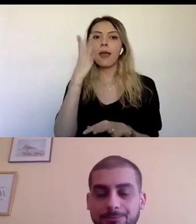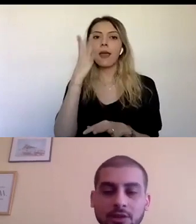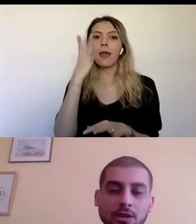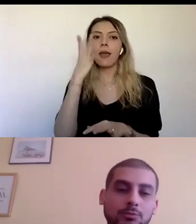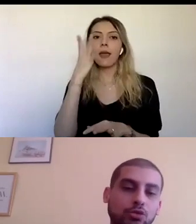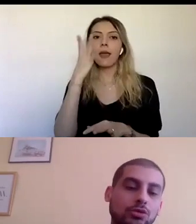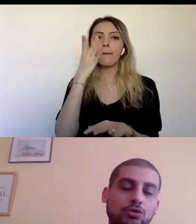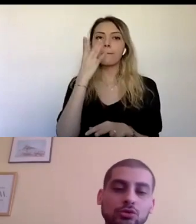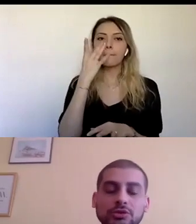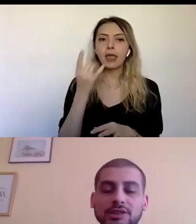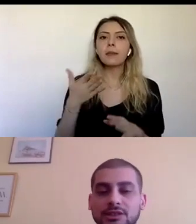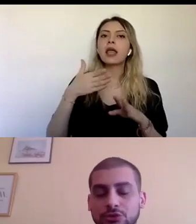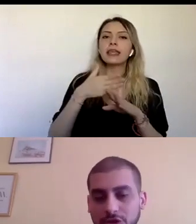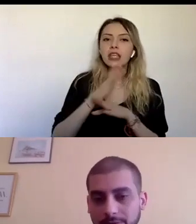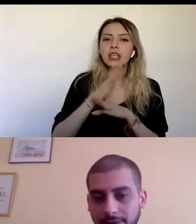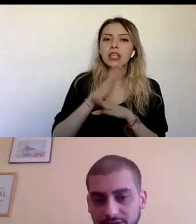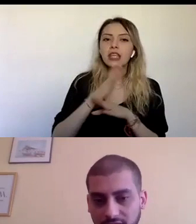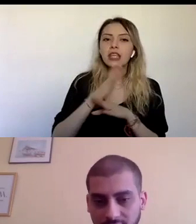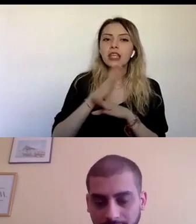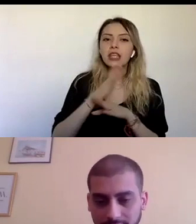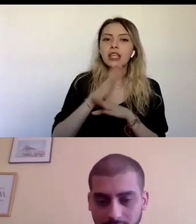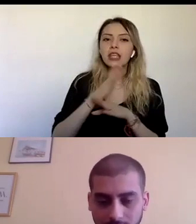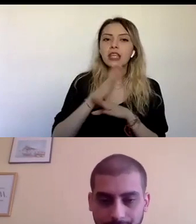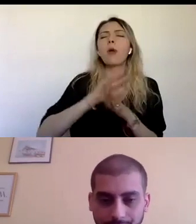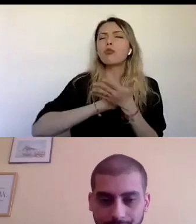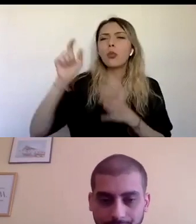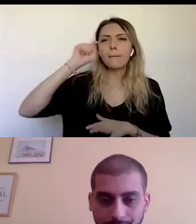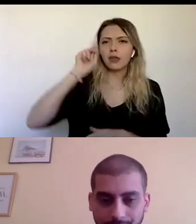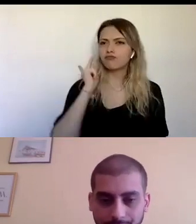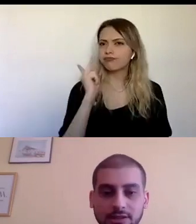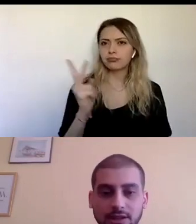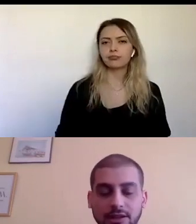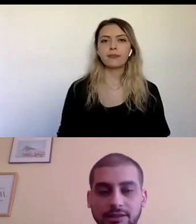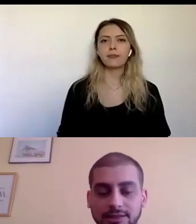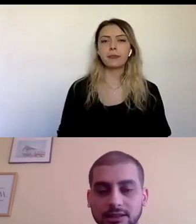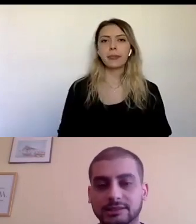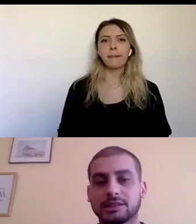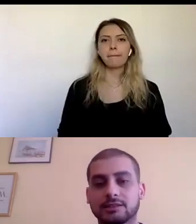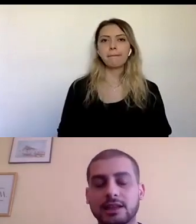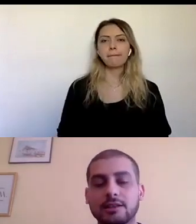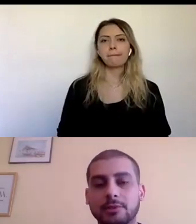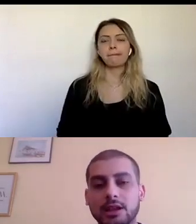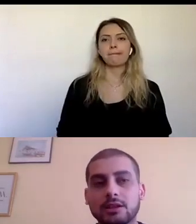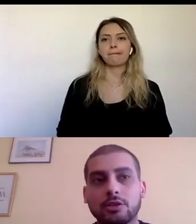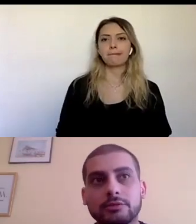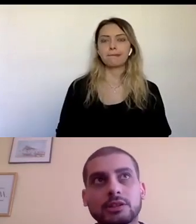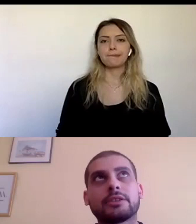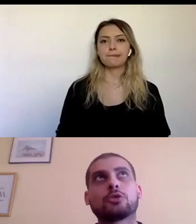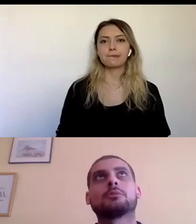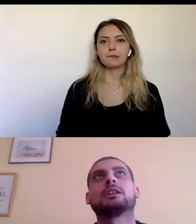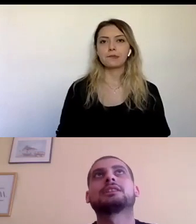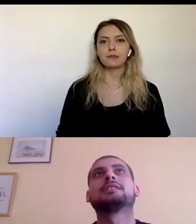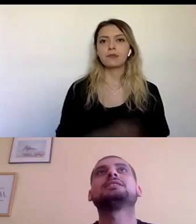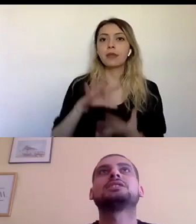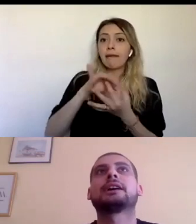içermekte. Bu konu sizin için şöyle bir bence anlam ifade ediyor. Özellikle insan hak izlemesinde örnek